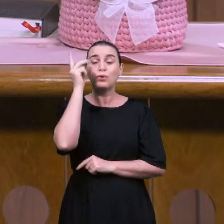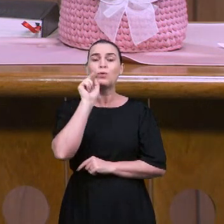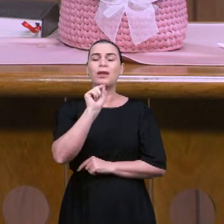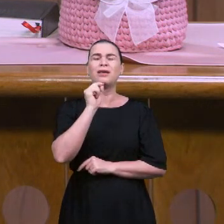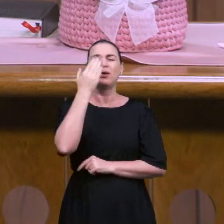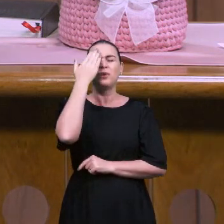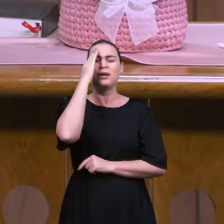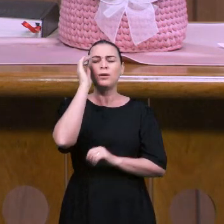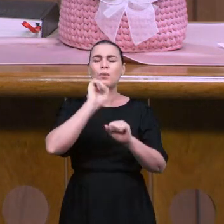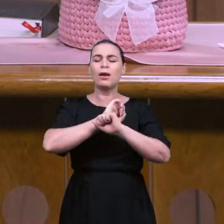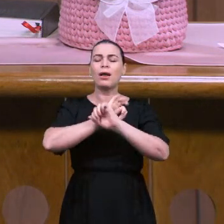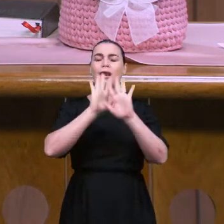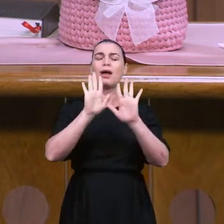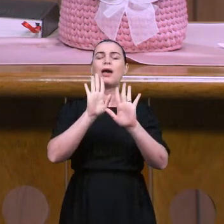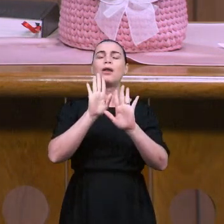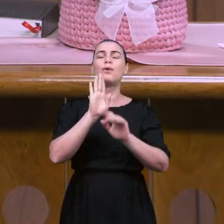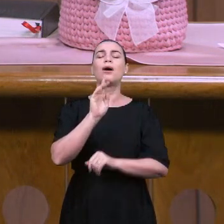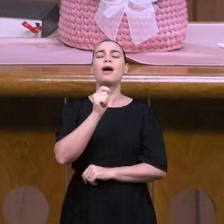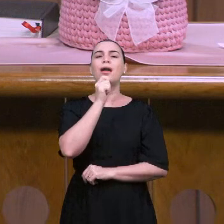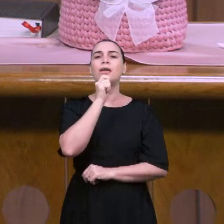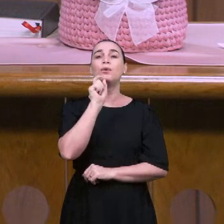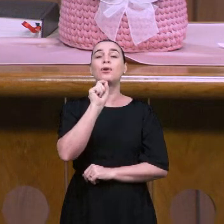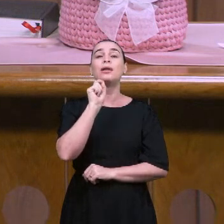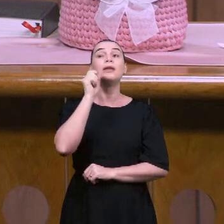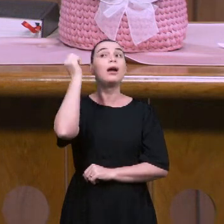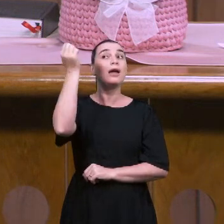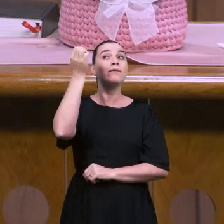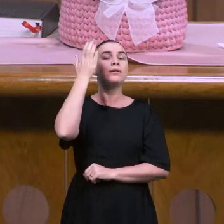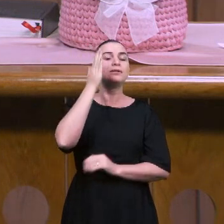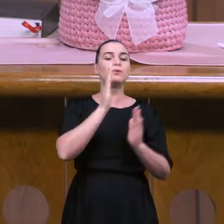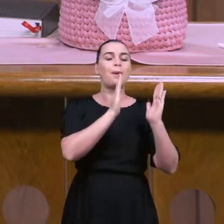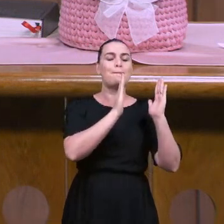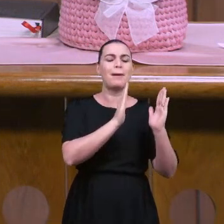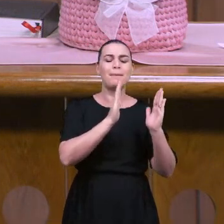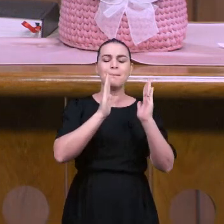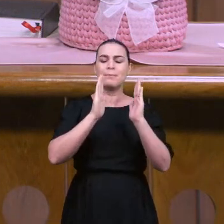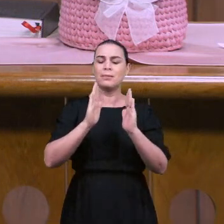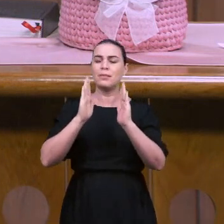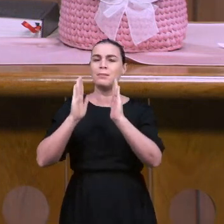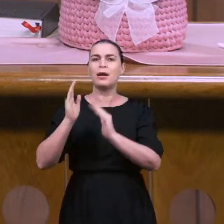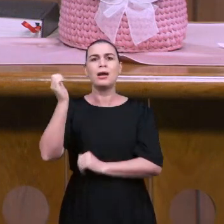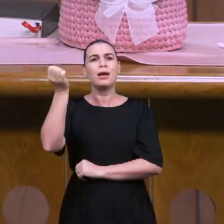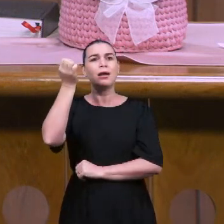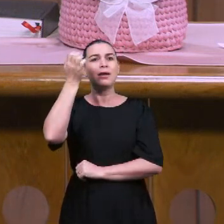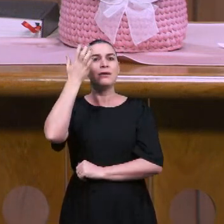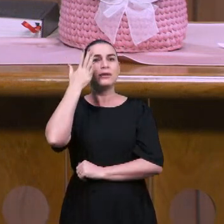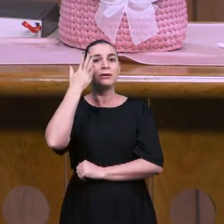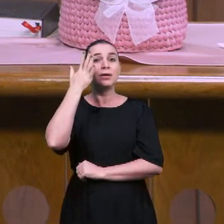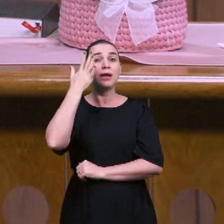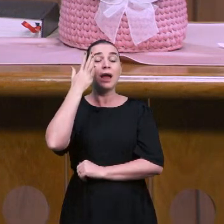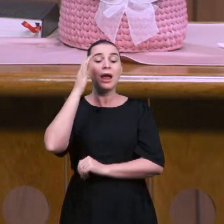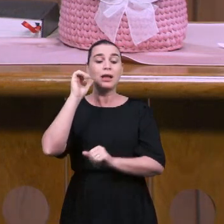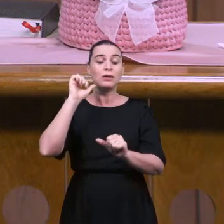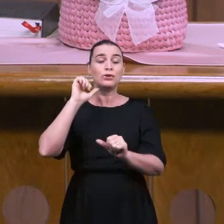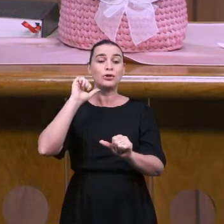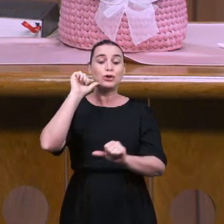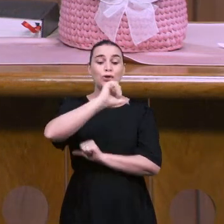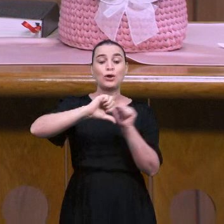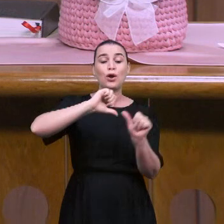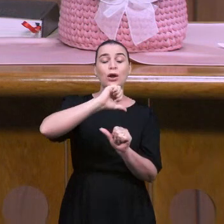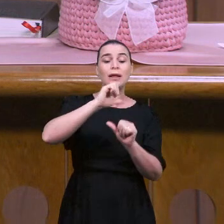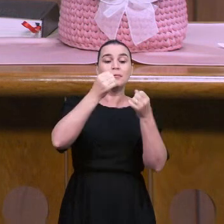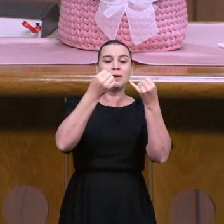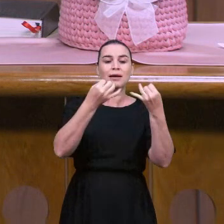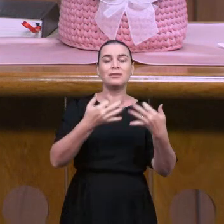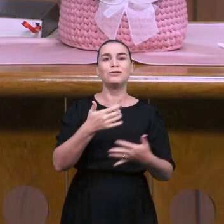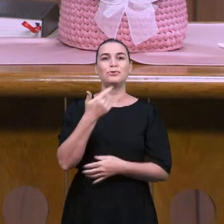révélation et vous avez une séquence dans cette révélation. Il va vers une autre chose qui n'a pas explication.